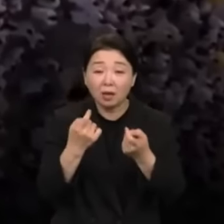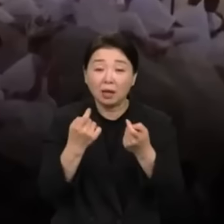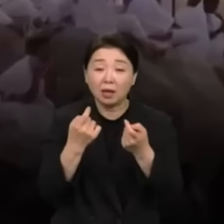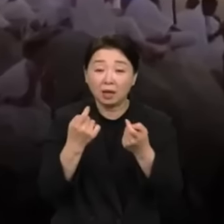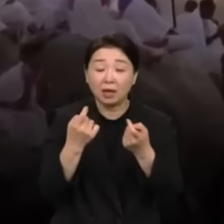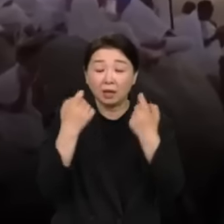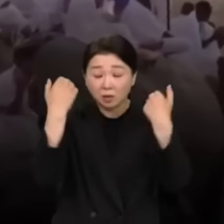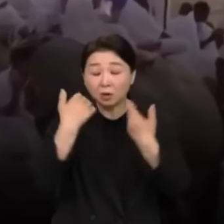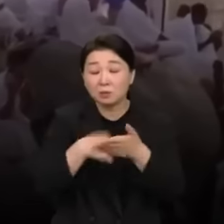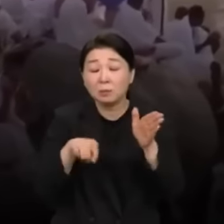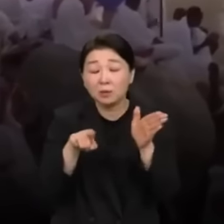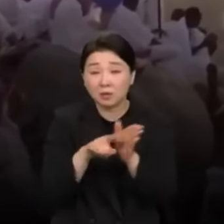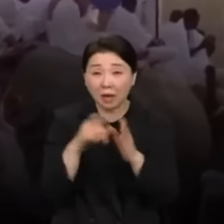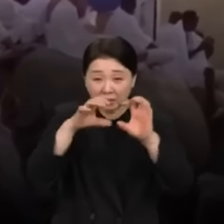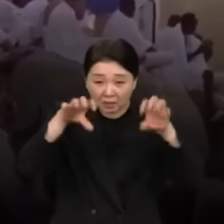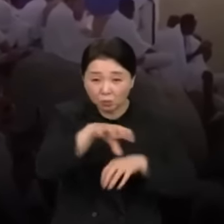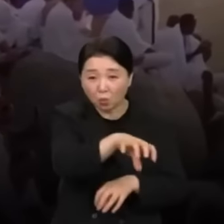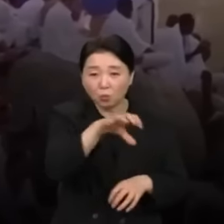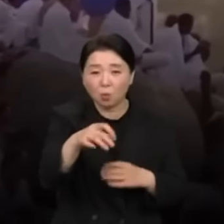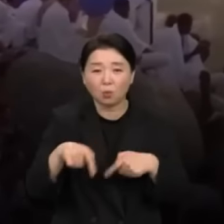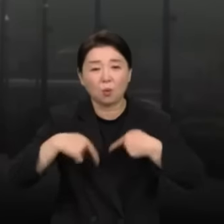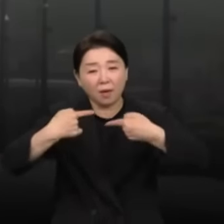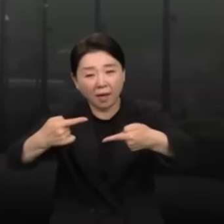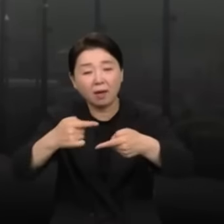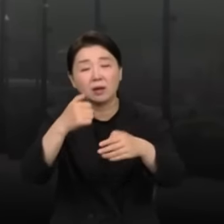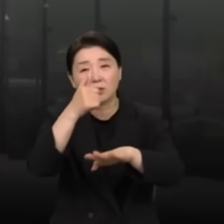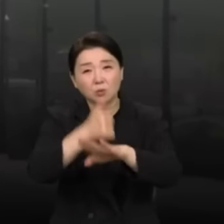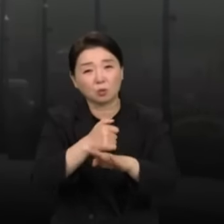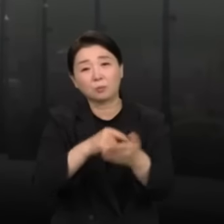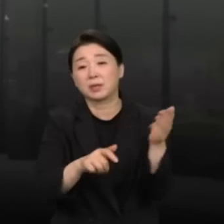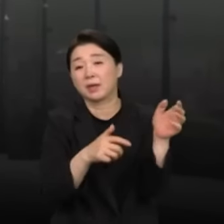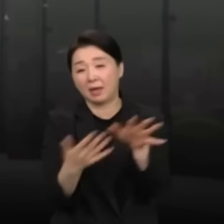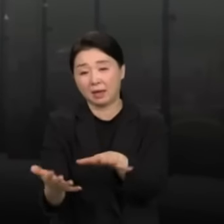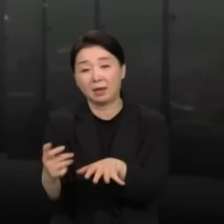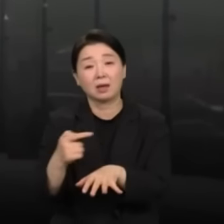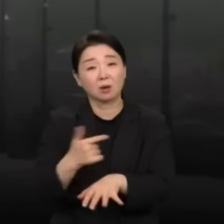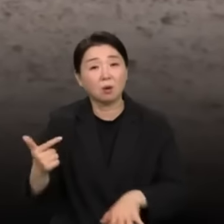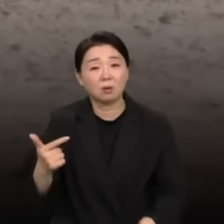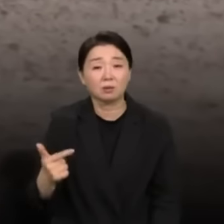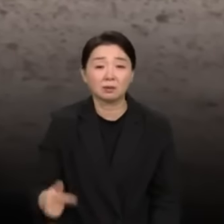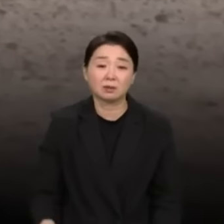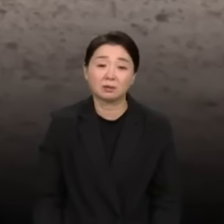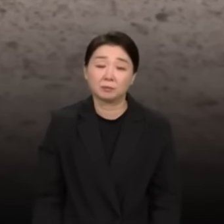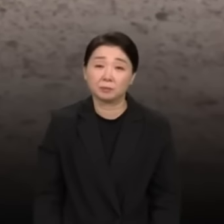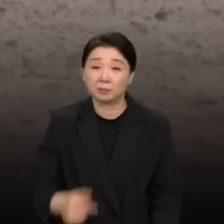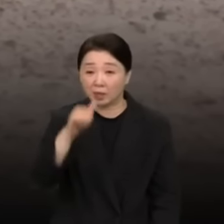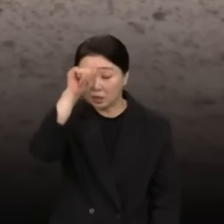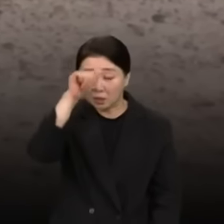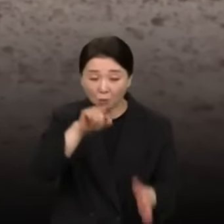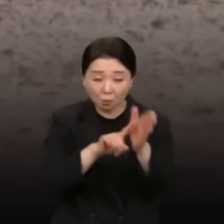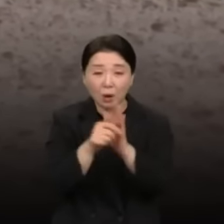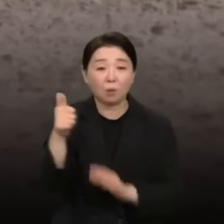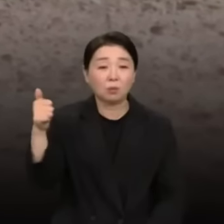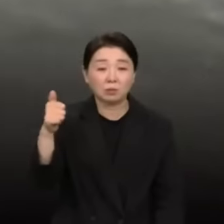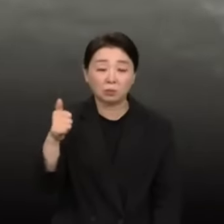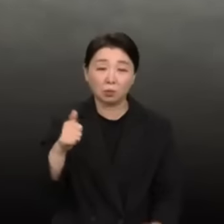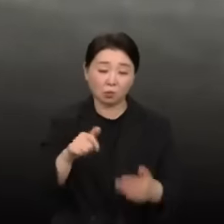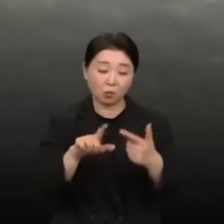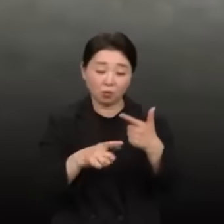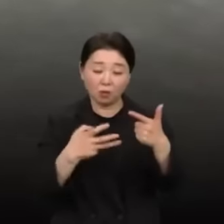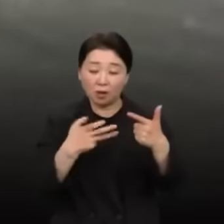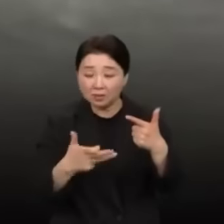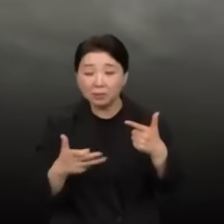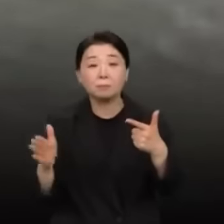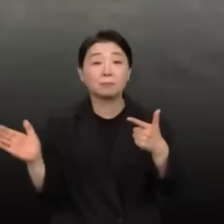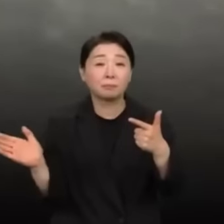각국에서 순례객이 모이면서 피해가 커졌습니다. 비슷하게 50도를 넘나드는 인도에서도 이달 18일까지 110여